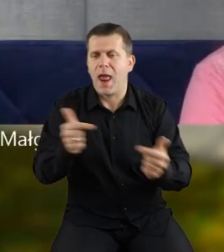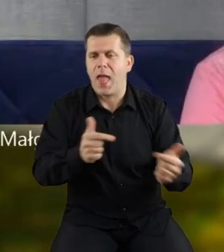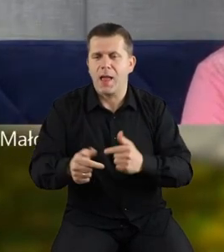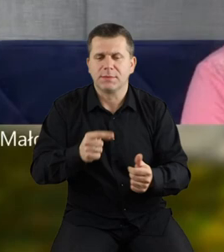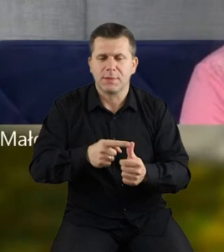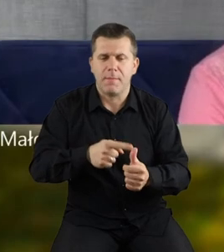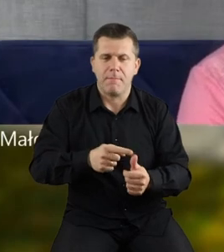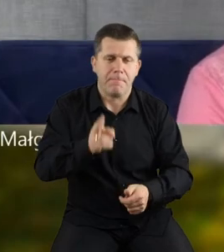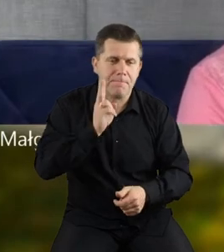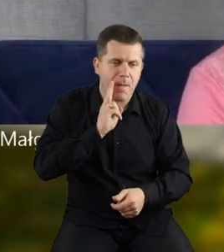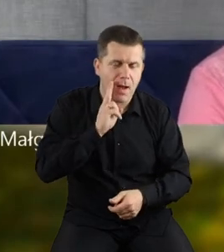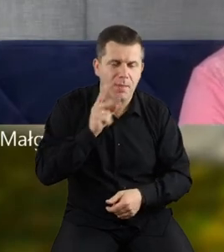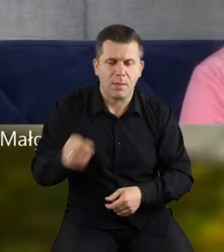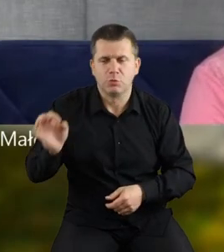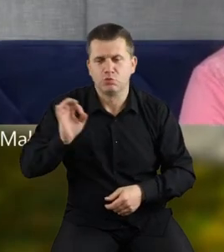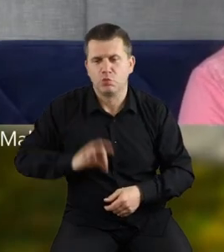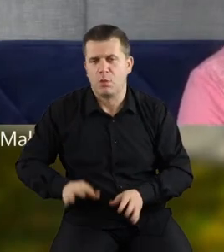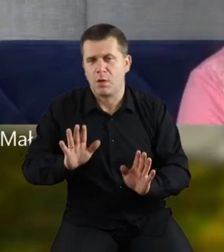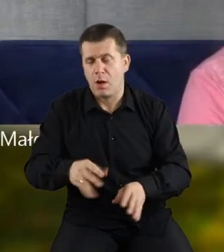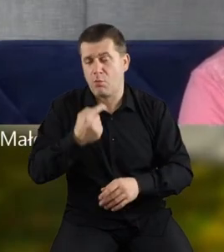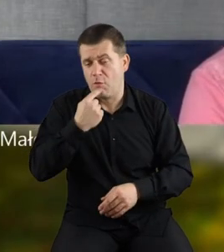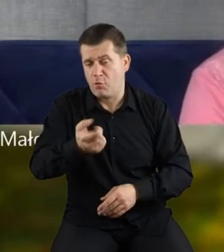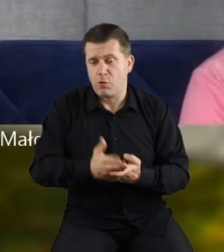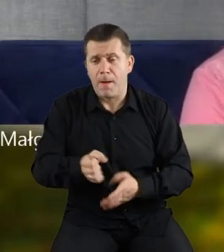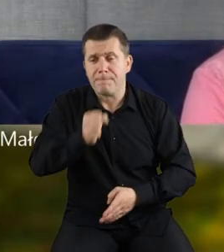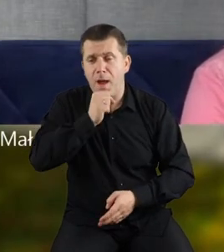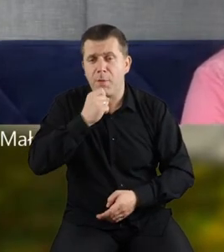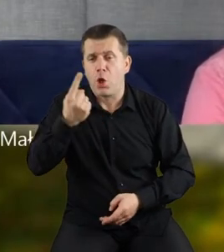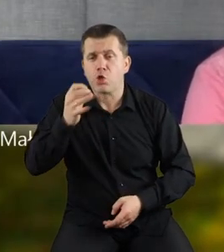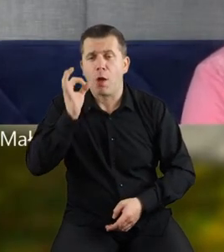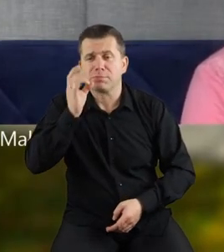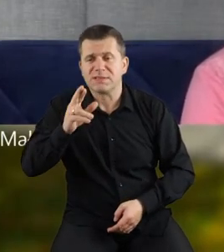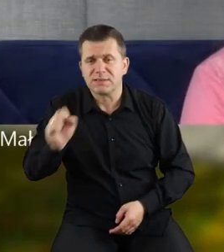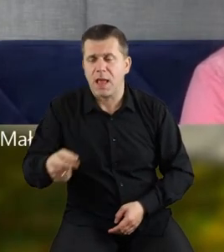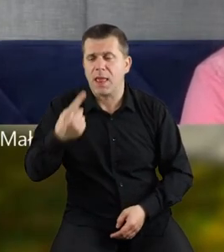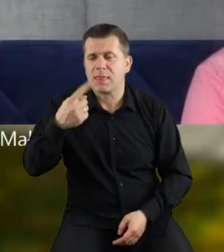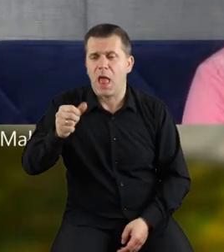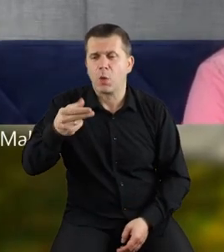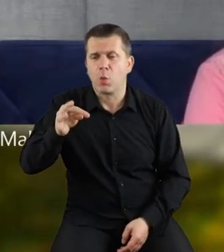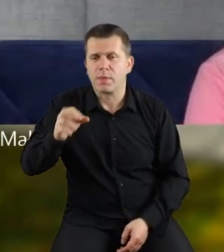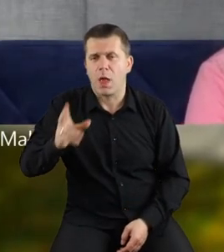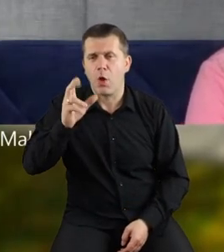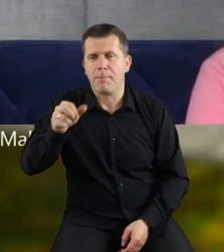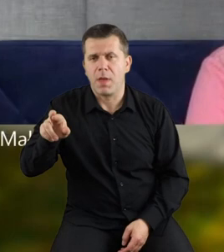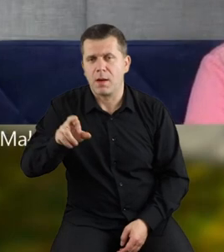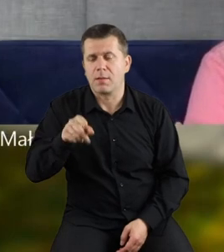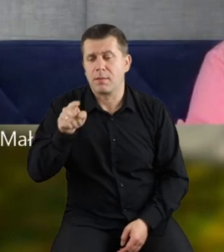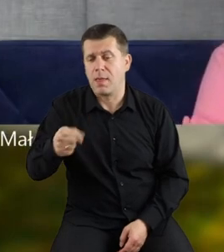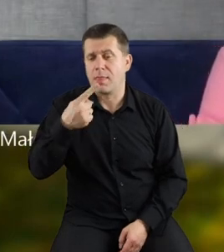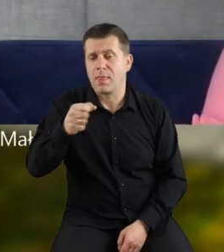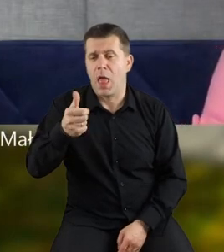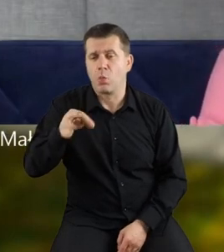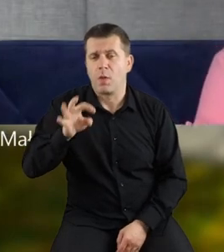matki z córką. Tu już wspomnieliśmy, że babcia Dobrzycka i Danuta Koper, tak?